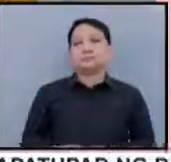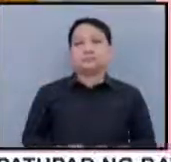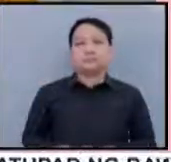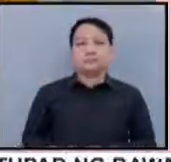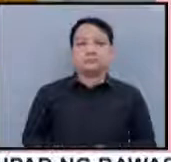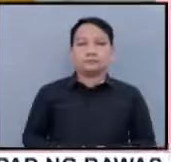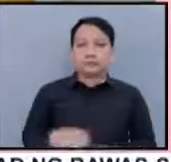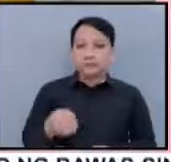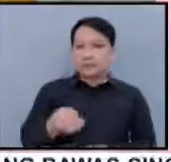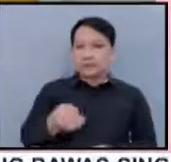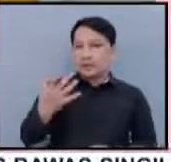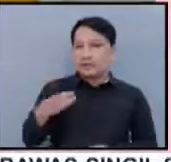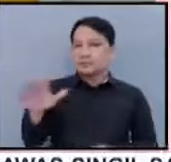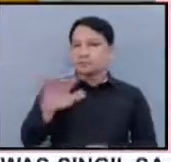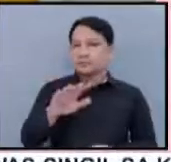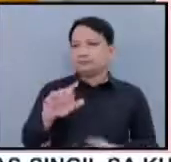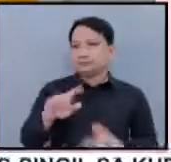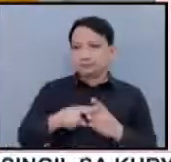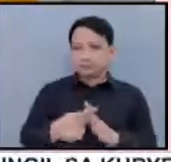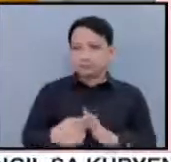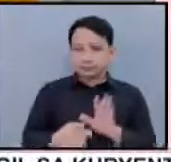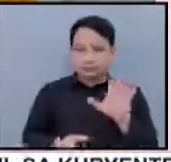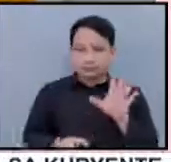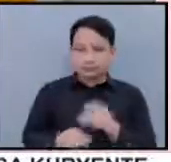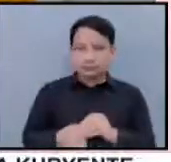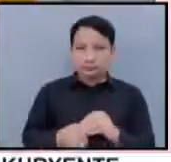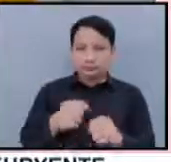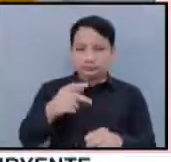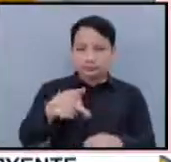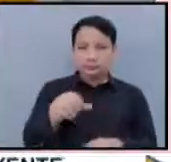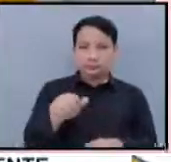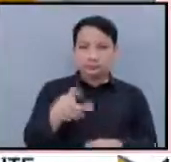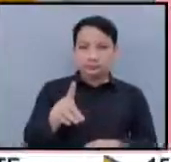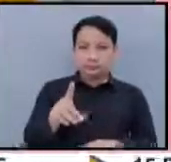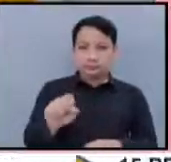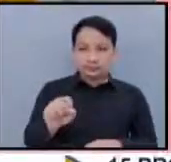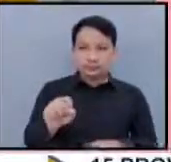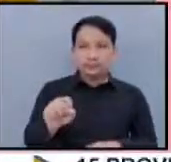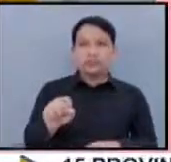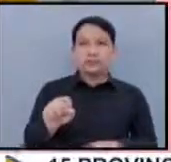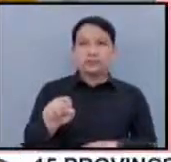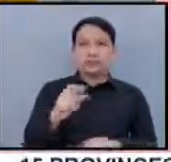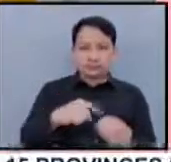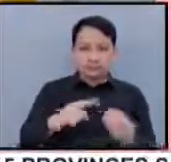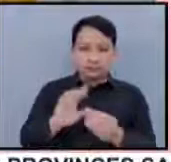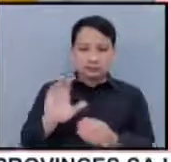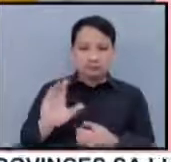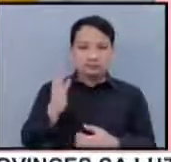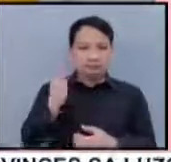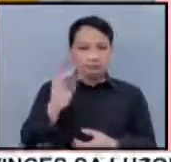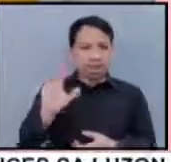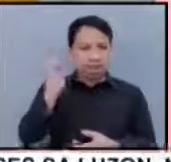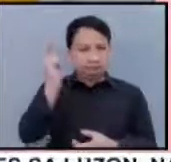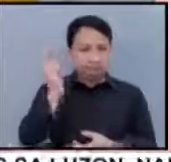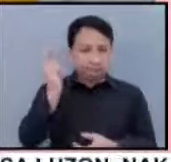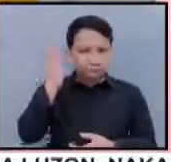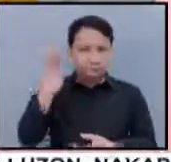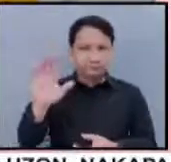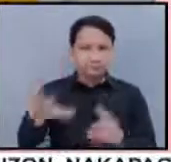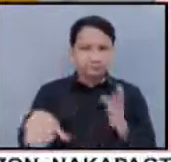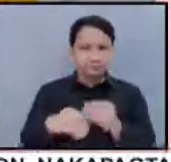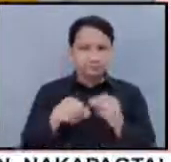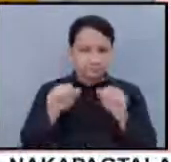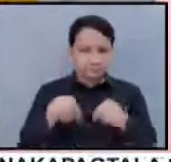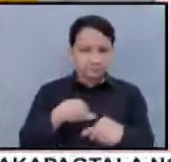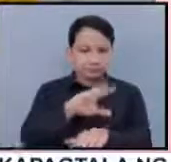ba nagsimula ang PADS Adaptive Dragon Boat Racing Team? At ano po ba ang layunin ng inyong grupo? At sino-sino po ba ang pwedeng sumali